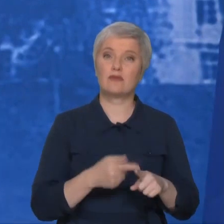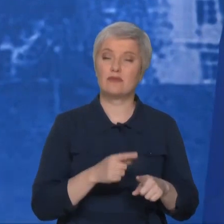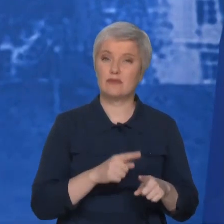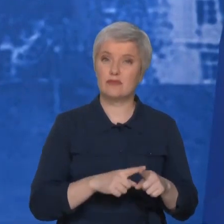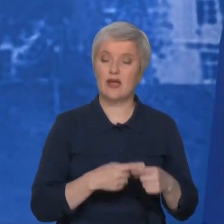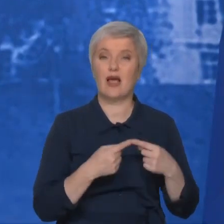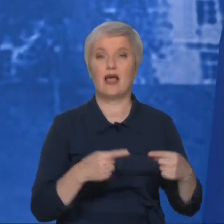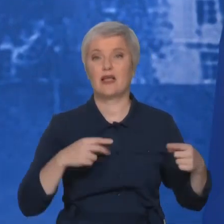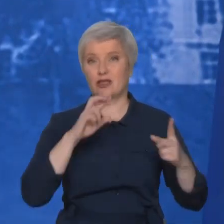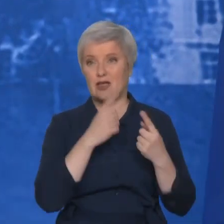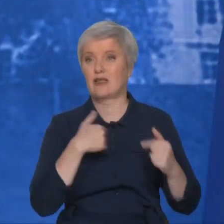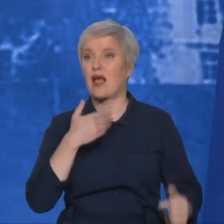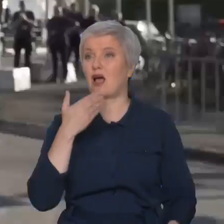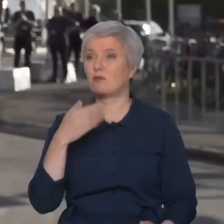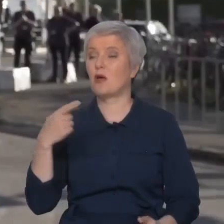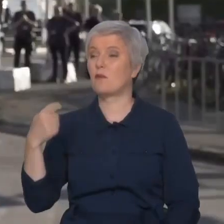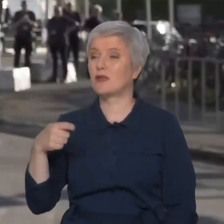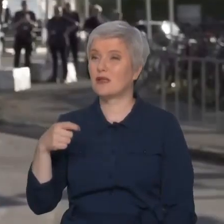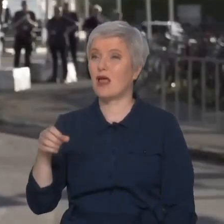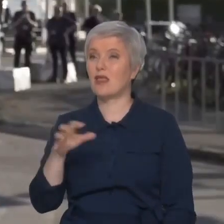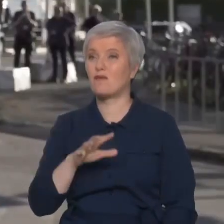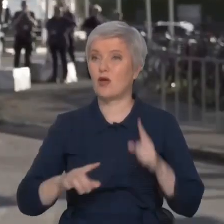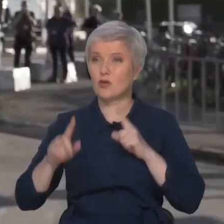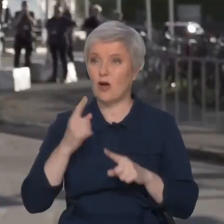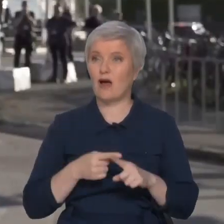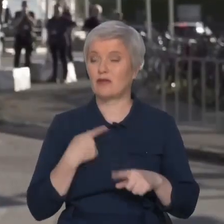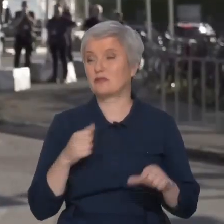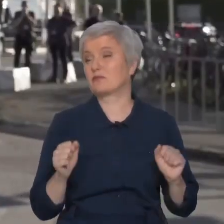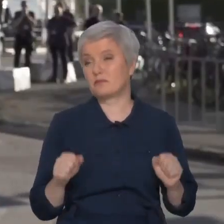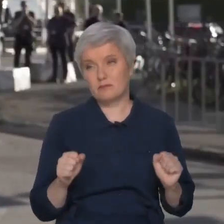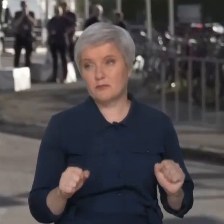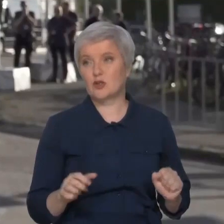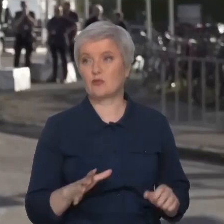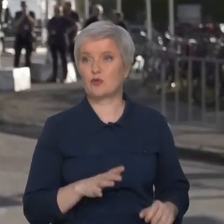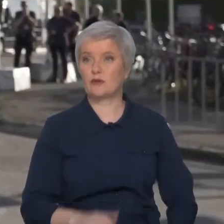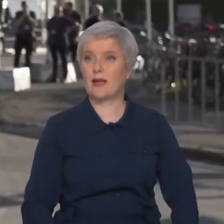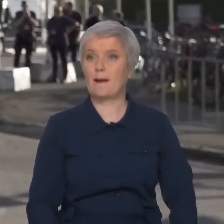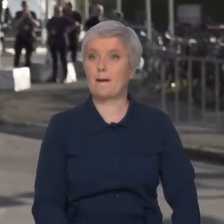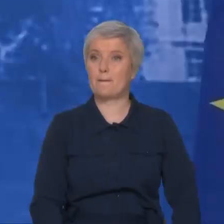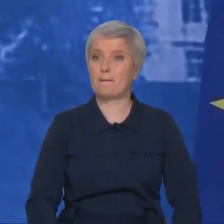про це президента Європейської Ради, і він принаймні не виключив цей сценарій.